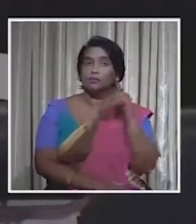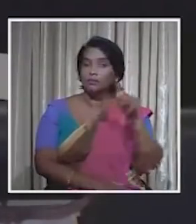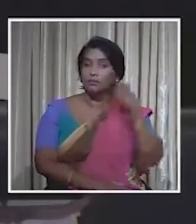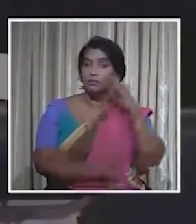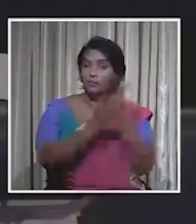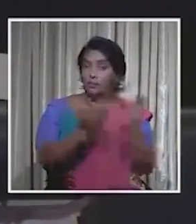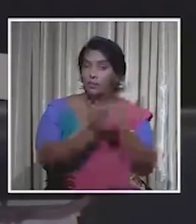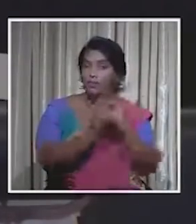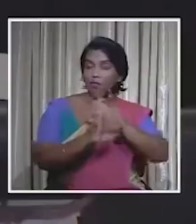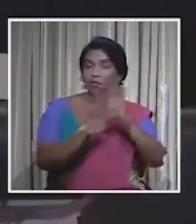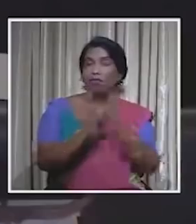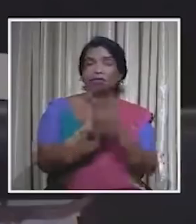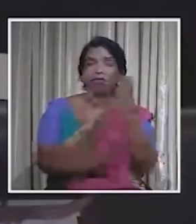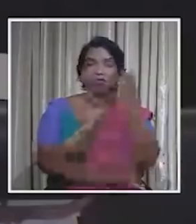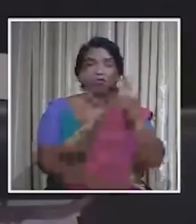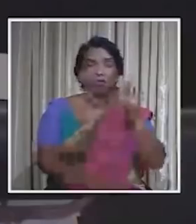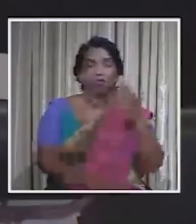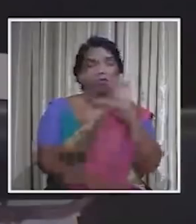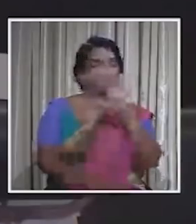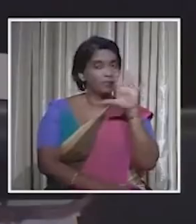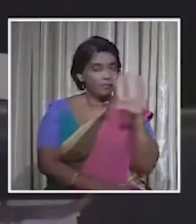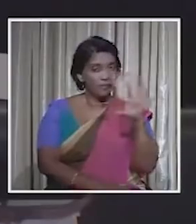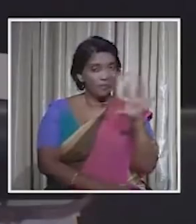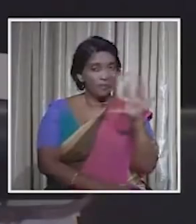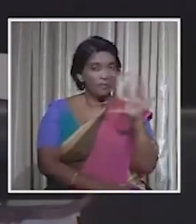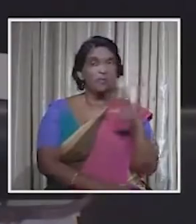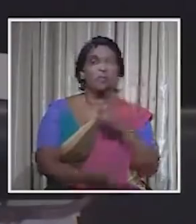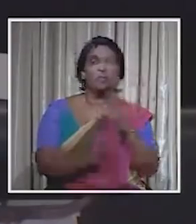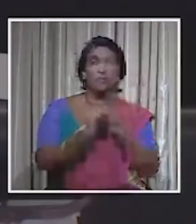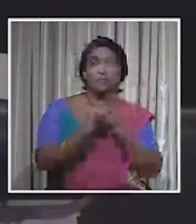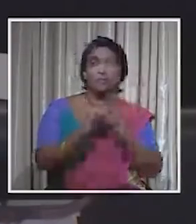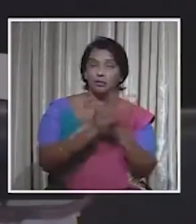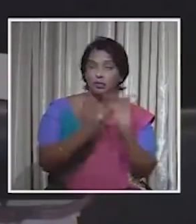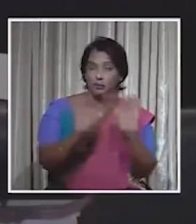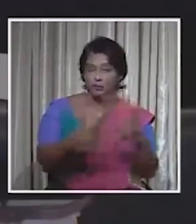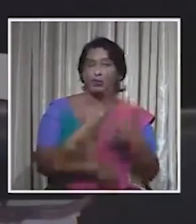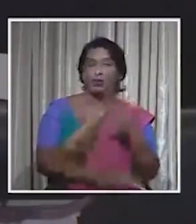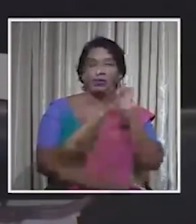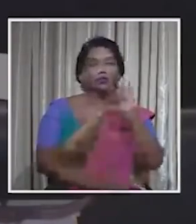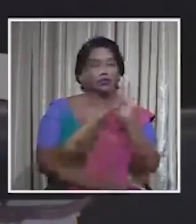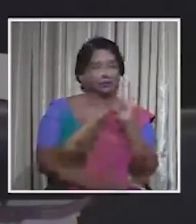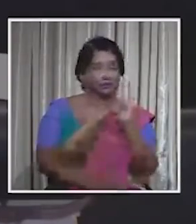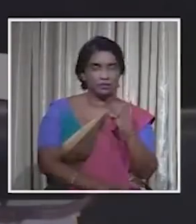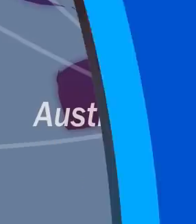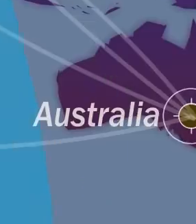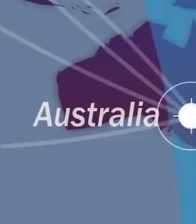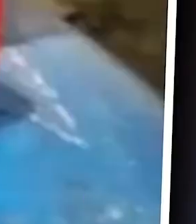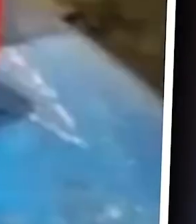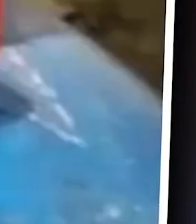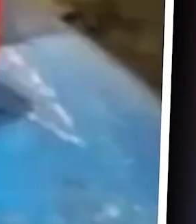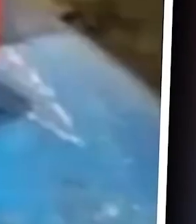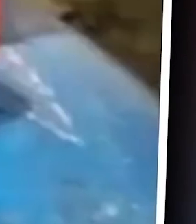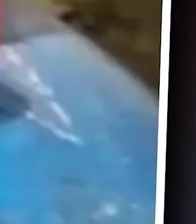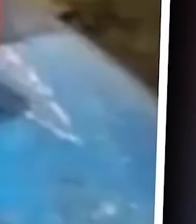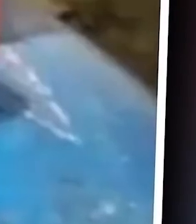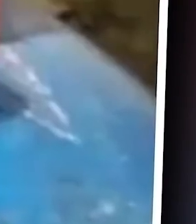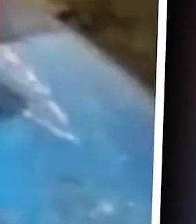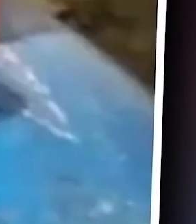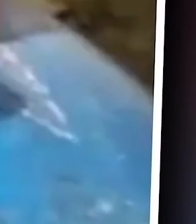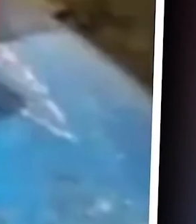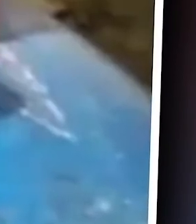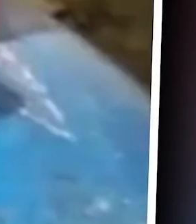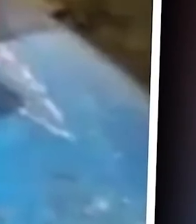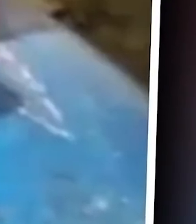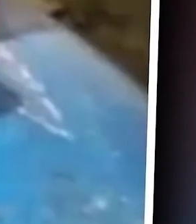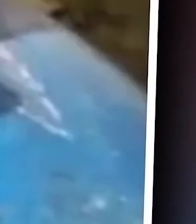பாதுகாப்பை உறுதி செய்வது தொடர்பில் வேலைவாய்ப்பு நிறுவனங்களுடன் பேச்சுவார்த்தைகள் நடத்தி வருவதாகவும் அவர் மேலும் தெரிவித்துள்ளார். லிட்ரோ கேஸ் நிறுவனத்தினர்